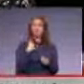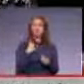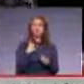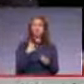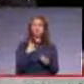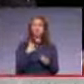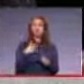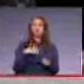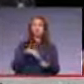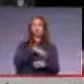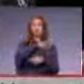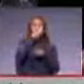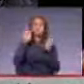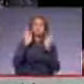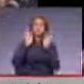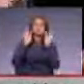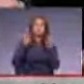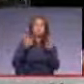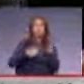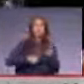الفني اللي كان حاجة